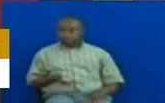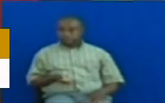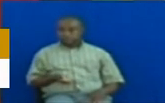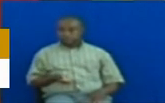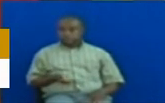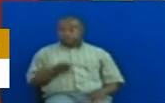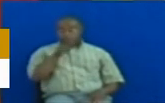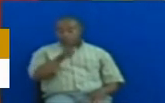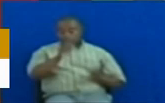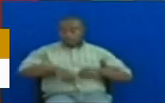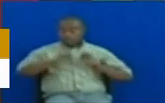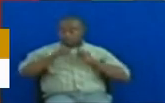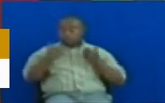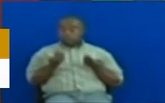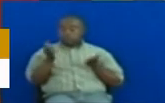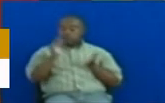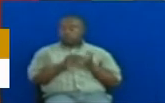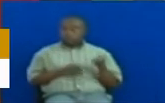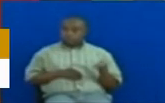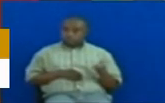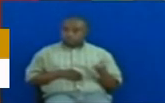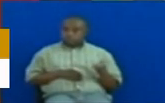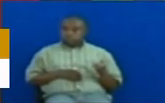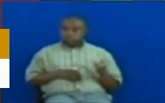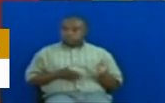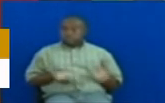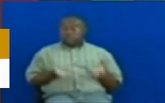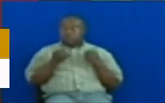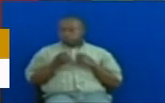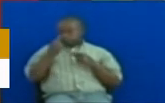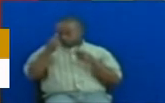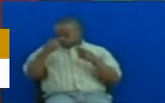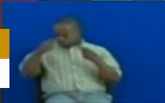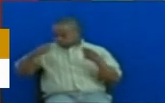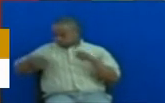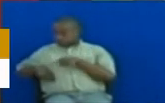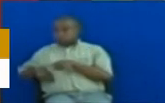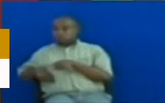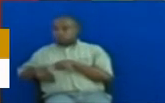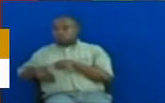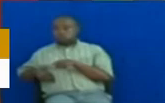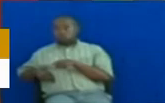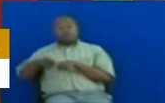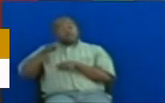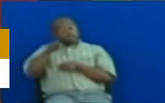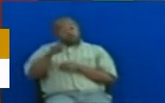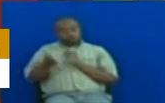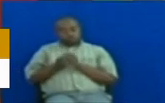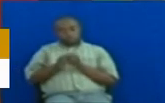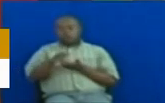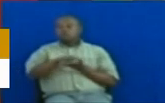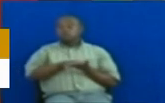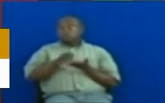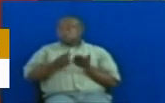haya mamlaka ambayo yamewekwa hapa yanaweza kuwa checked somewhere. Ndio hoja hapa msingi, tukiacha ipite